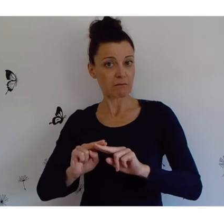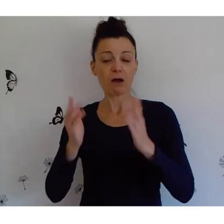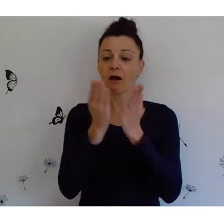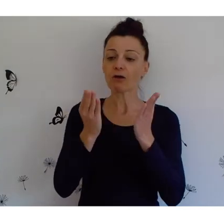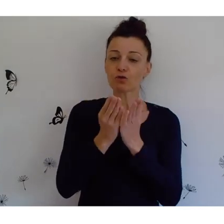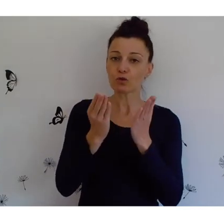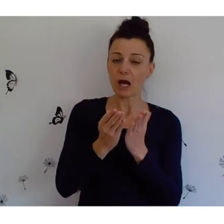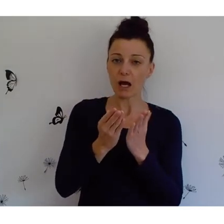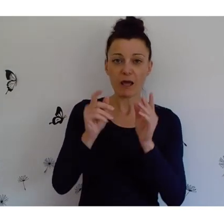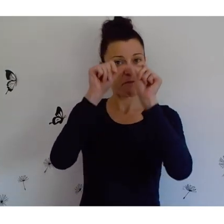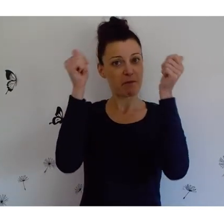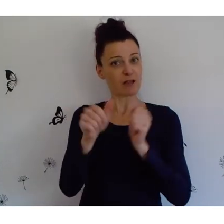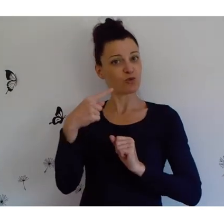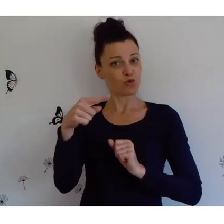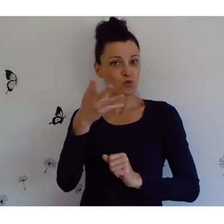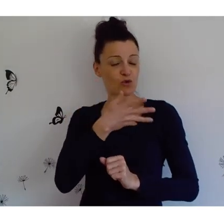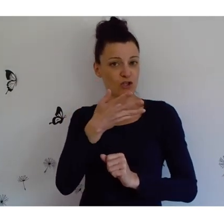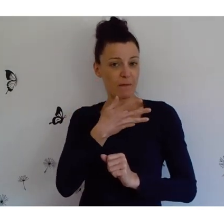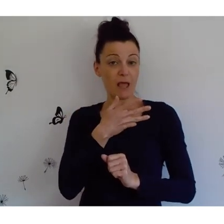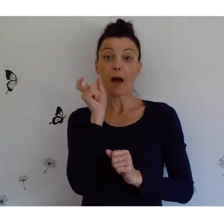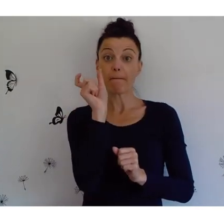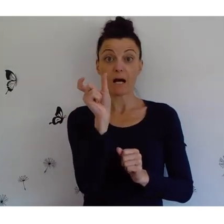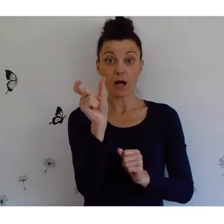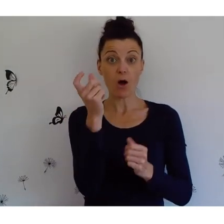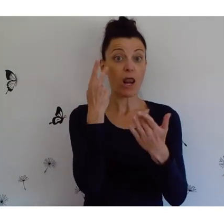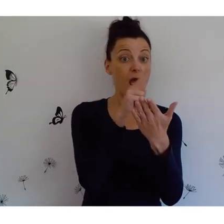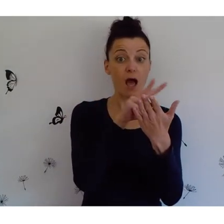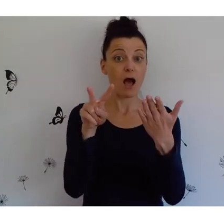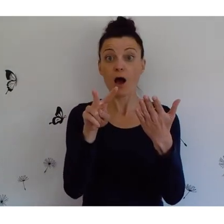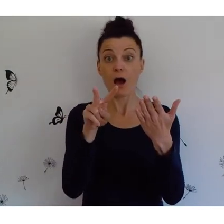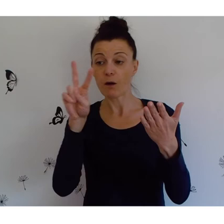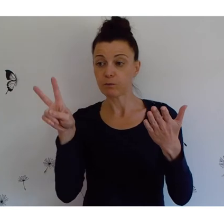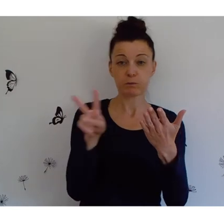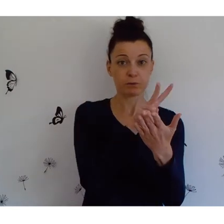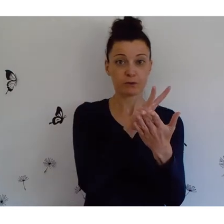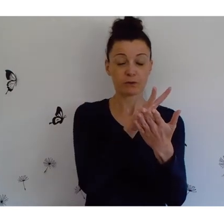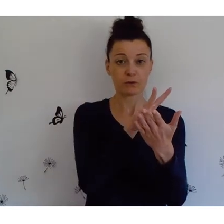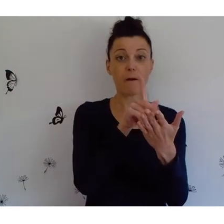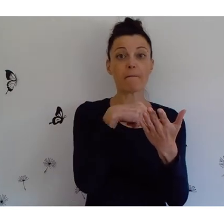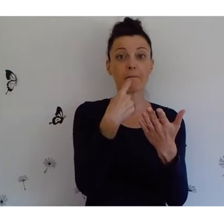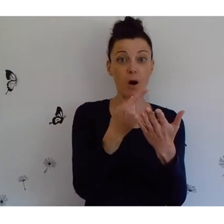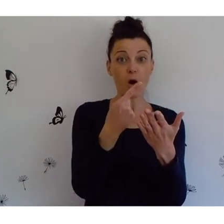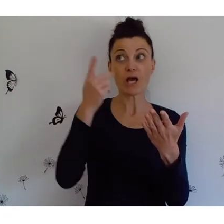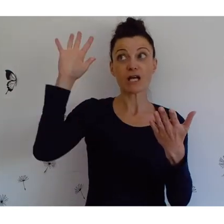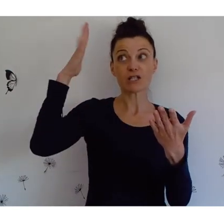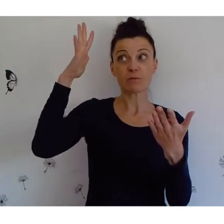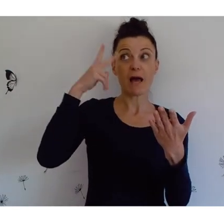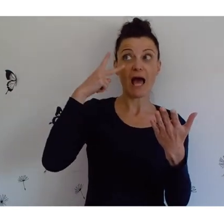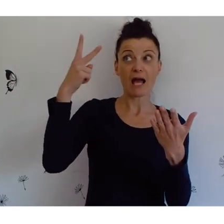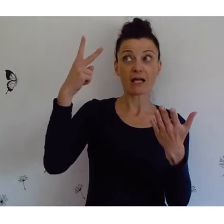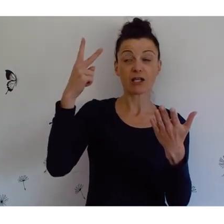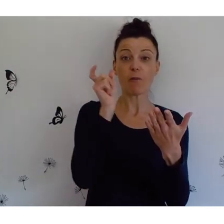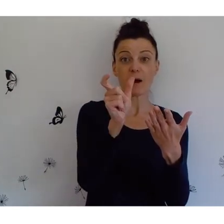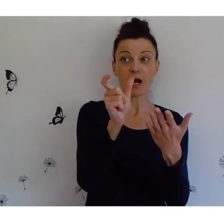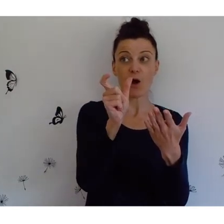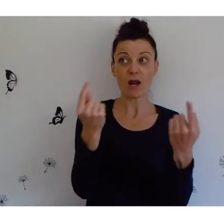un metodo tutto suo. Leggeva le parole al contrario e poi le rimetteva nell'ordine giusto guardandole attraverso uno